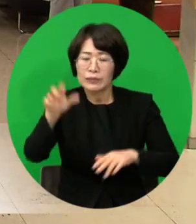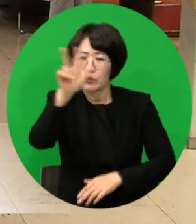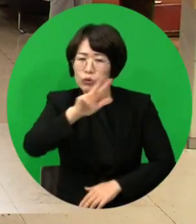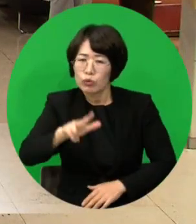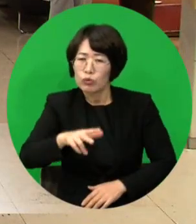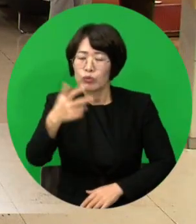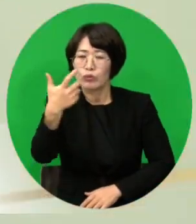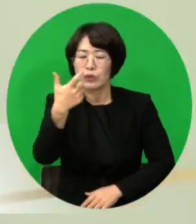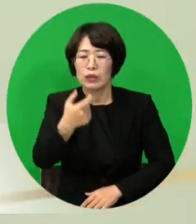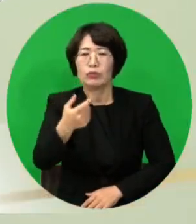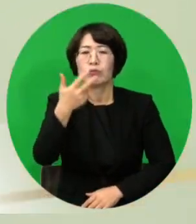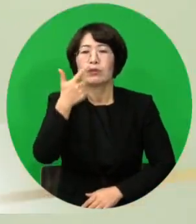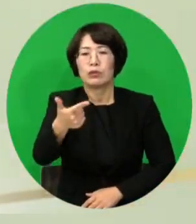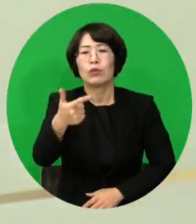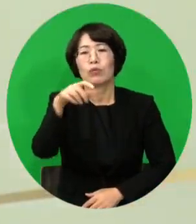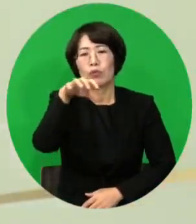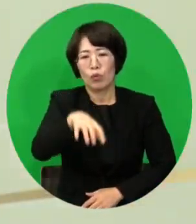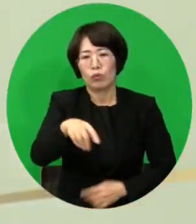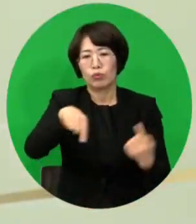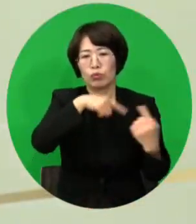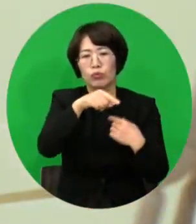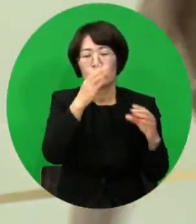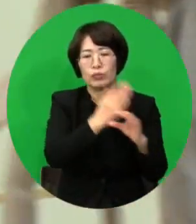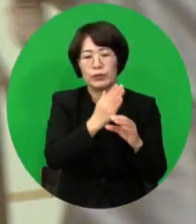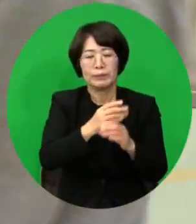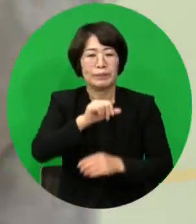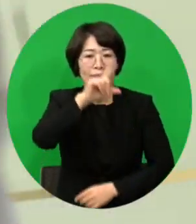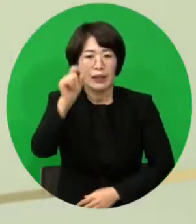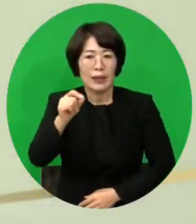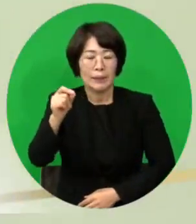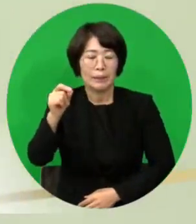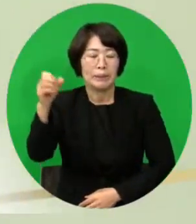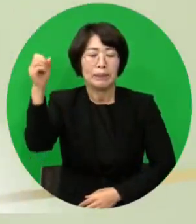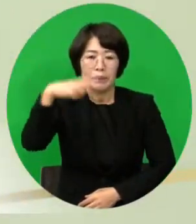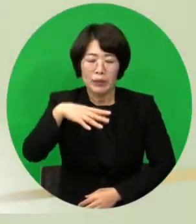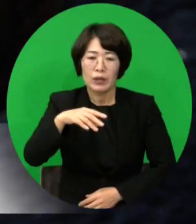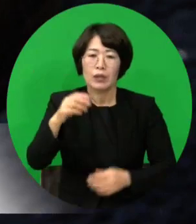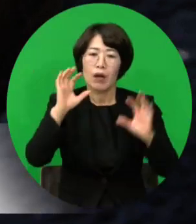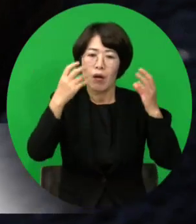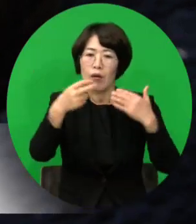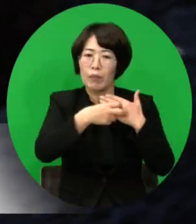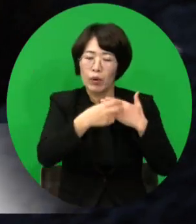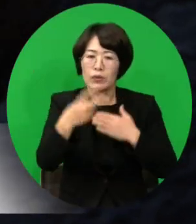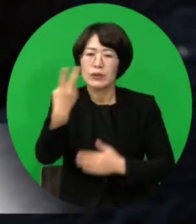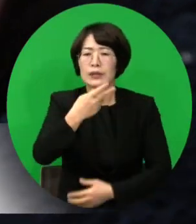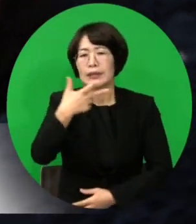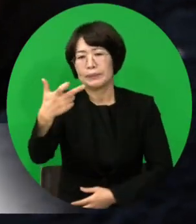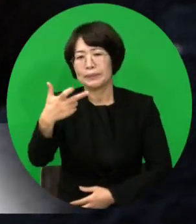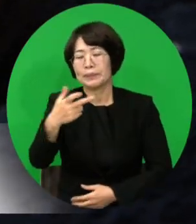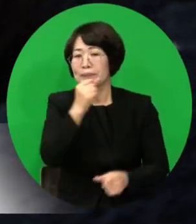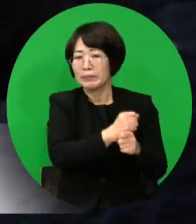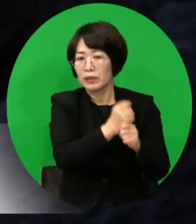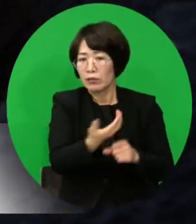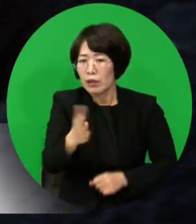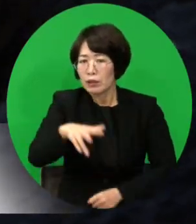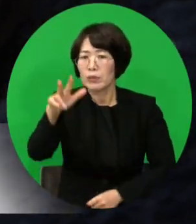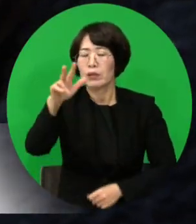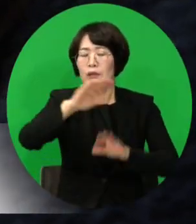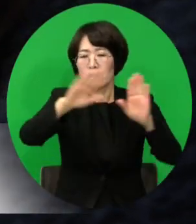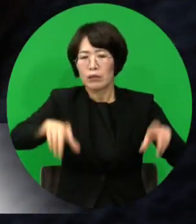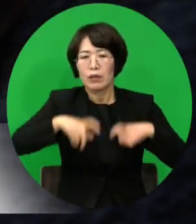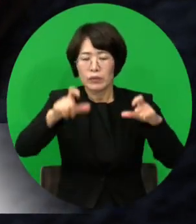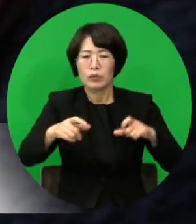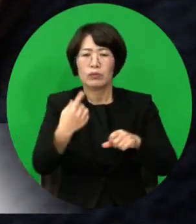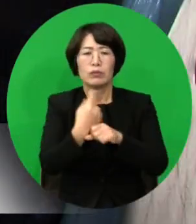전국에 66곳이 운영 중입니다. 달빛 어린이병원은 2017년 도입됐지만 전남은 지난달에서야